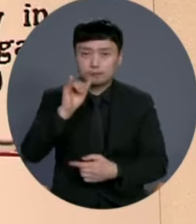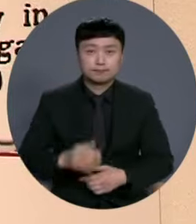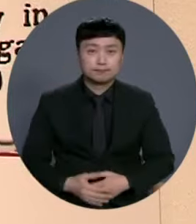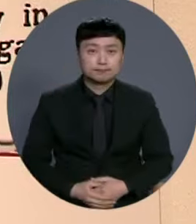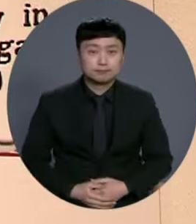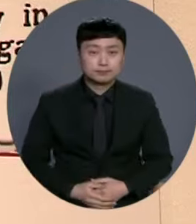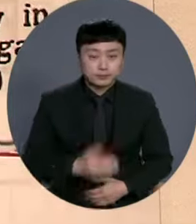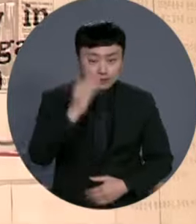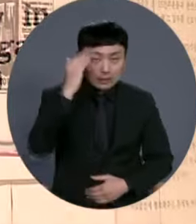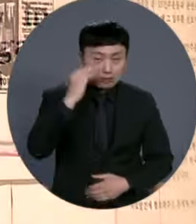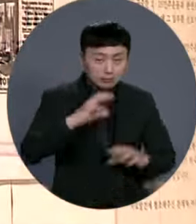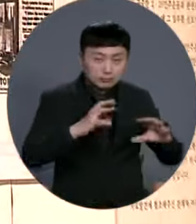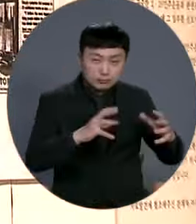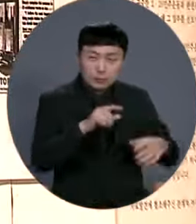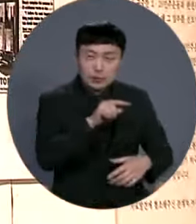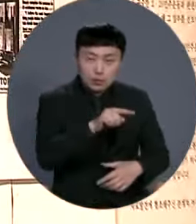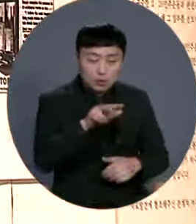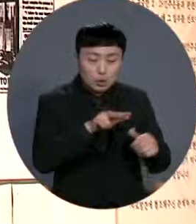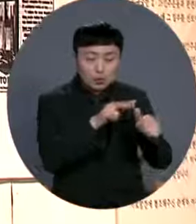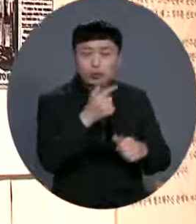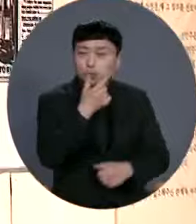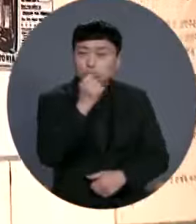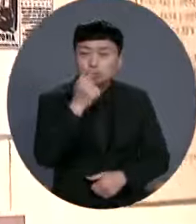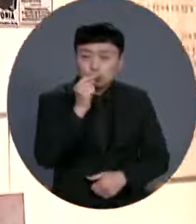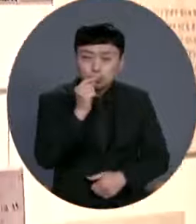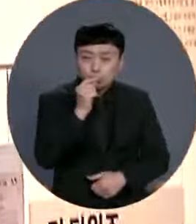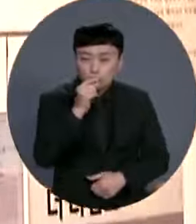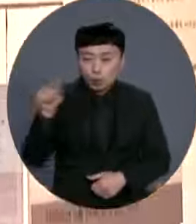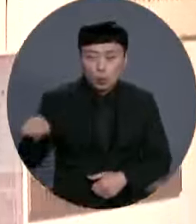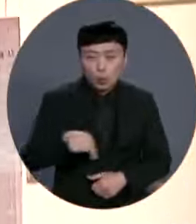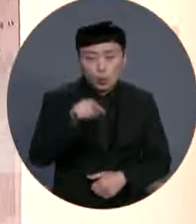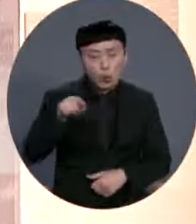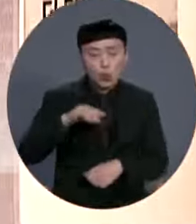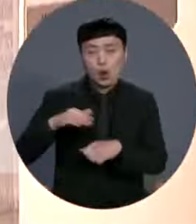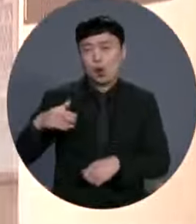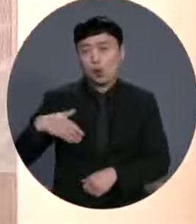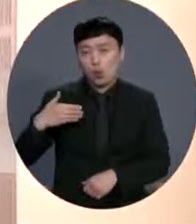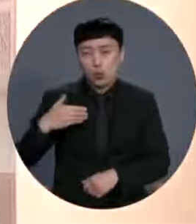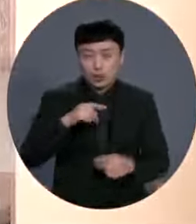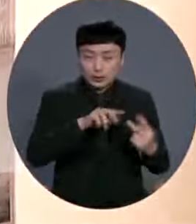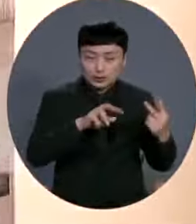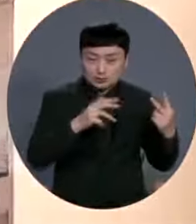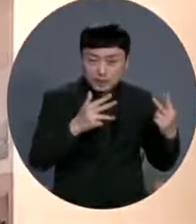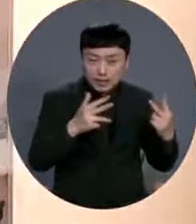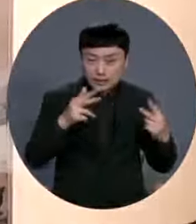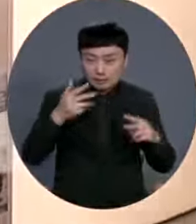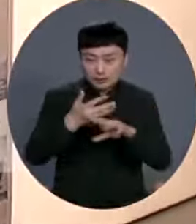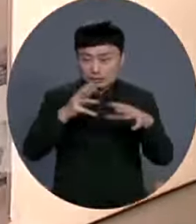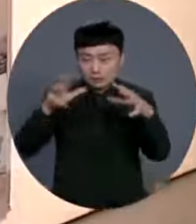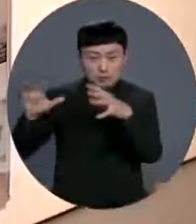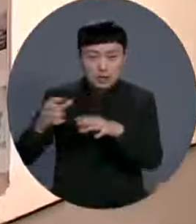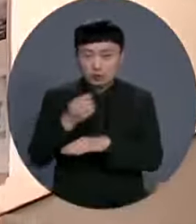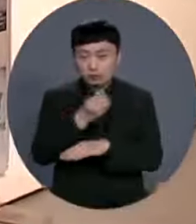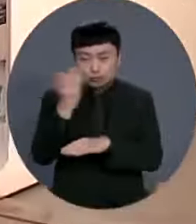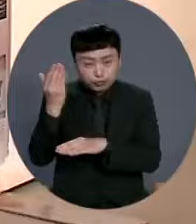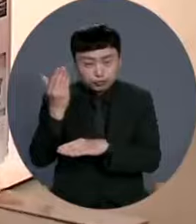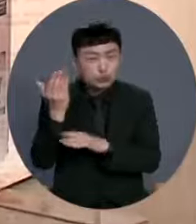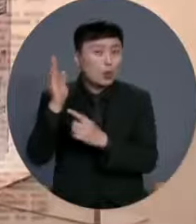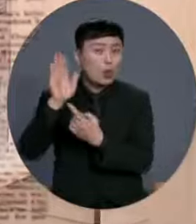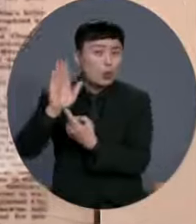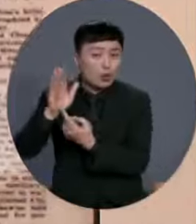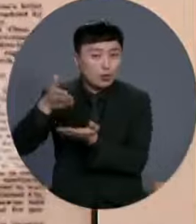당시 대한민국의 낮은 인지도를 감안하면 대구에서 발생한 고등학생 시위를 외국의 유력 일간지들이 보도한 것은